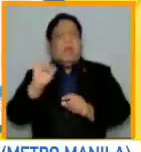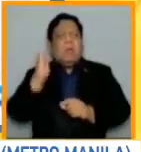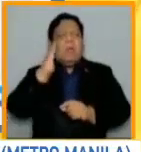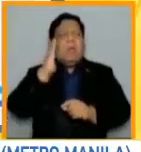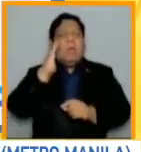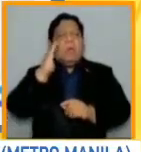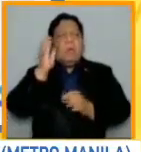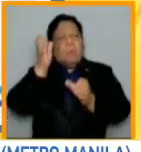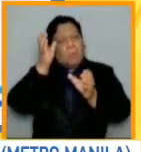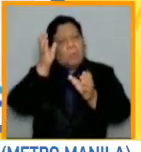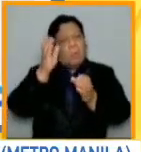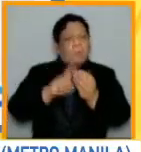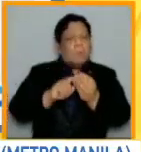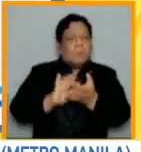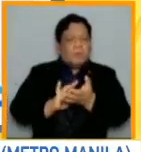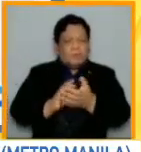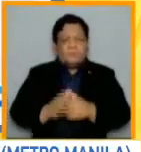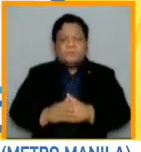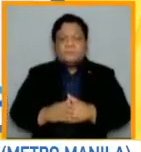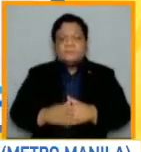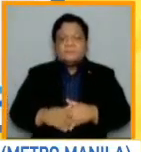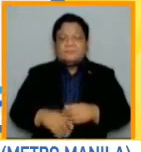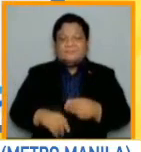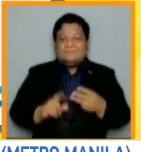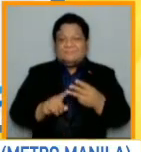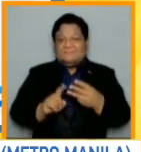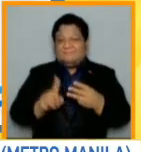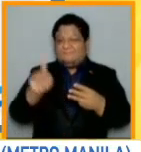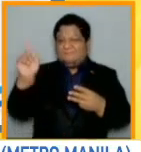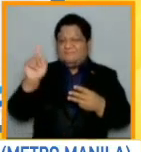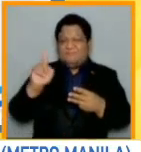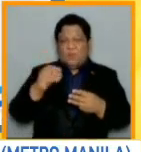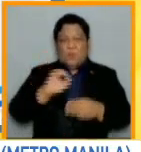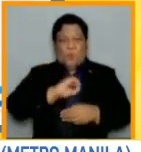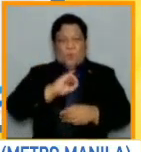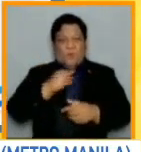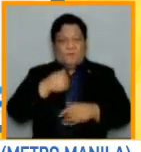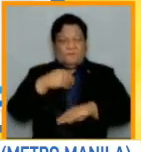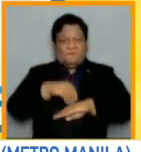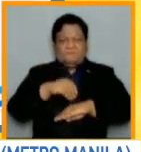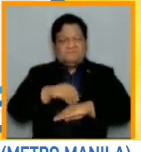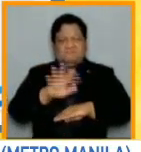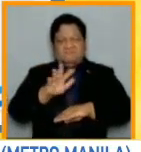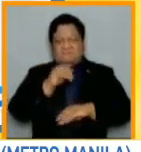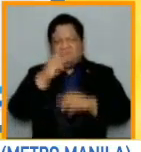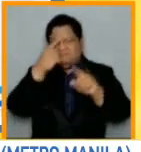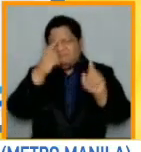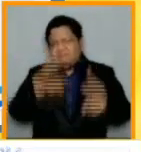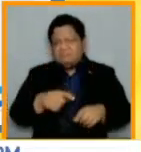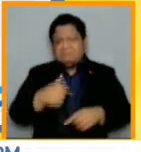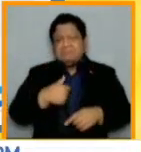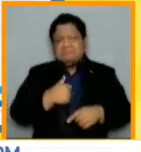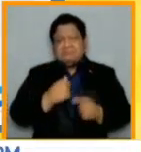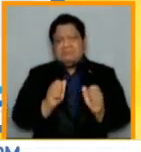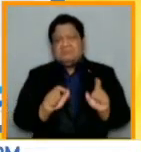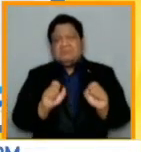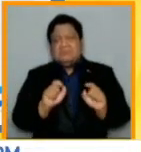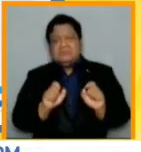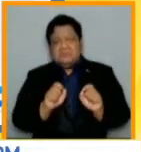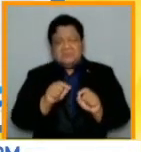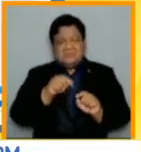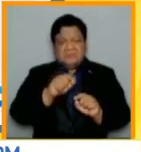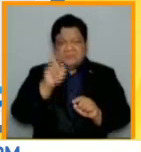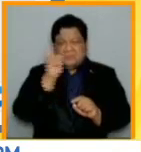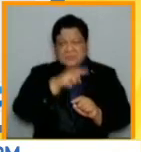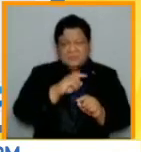ang sari-sari store, hindi sang-ayon si Jonabel Galido. Hindi naman daw siya nagbebenta ng mga gamot na kailangan ng reseta